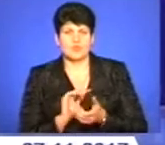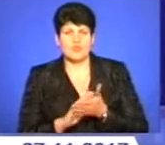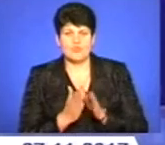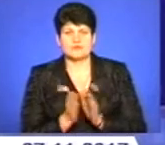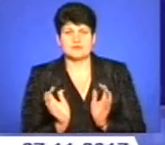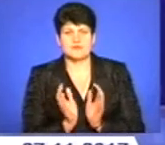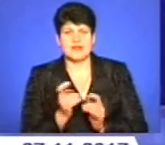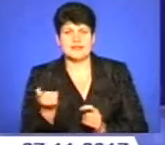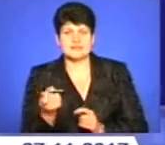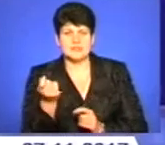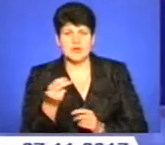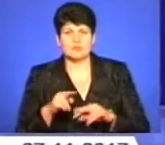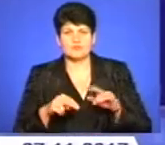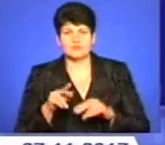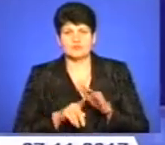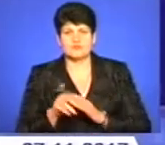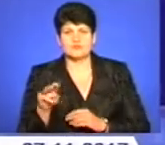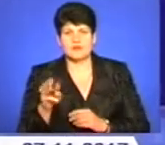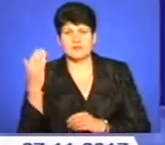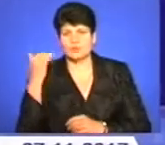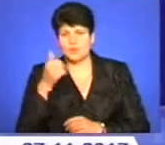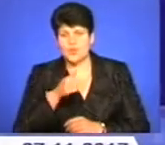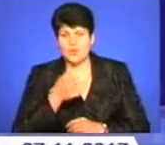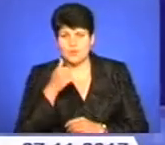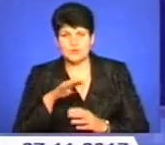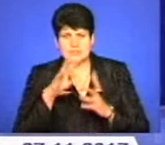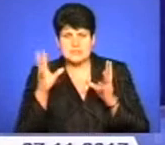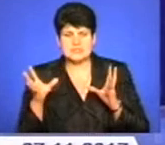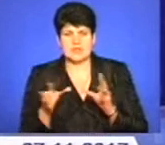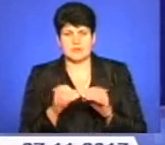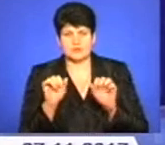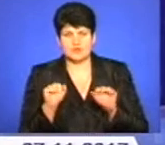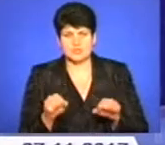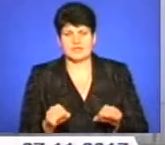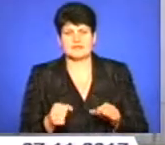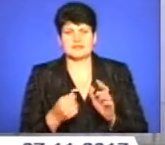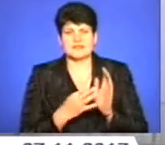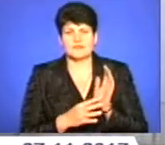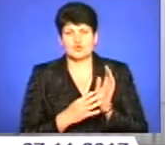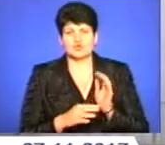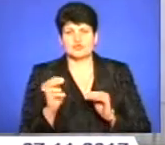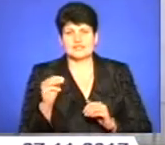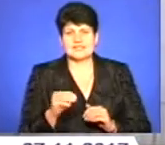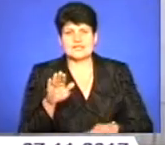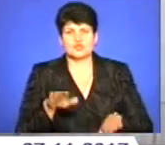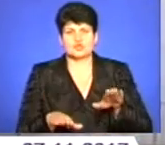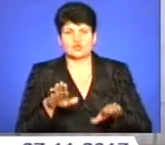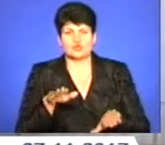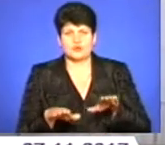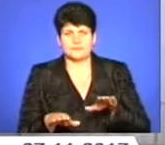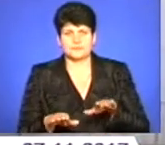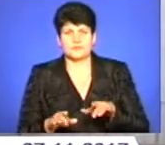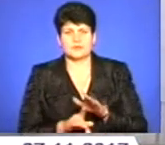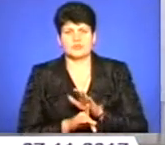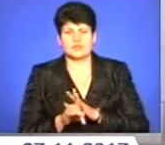Будівництво зерносховища розпочалося у травні минулого року. Його загальна потужність становить 90 тисяч тонн. Запуск першої